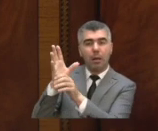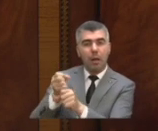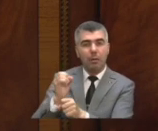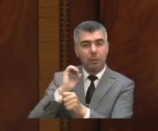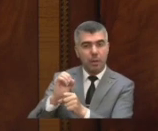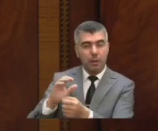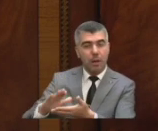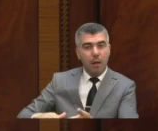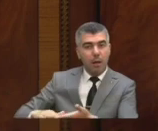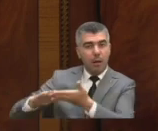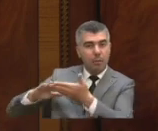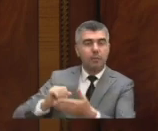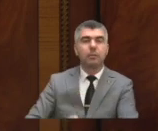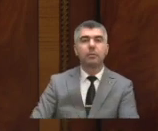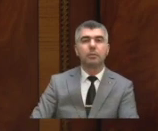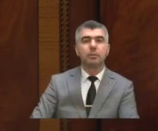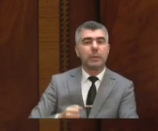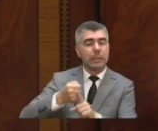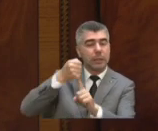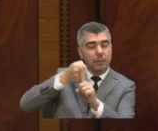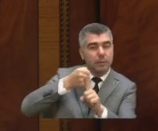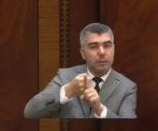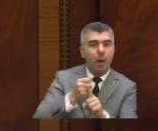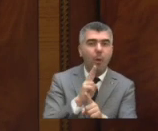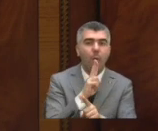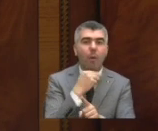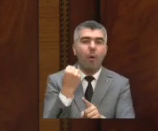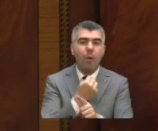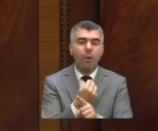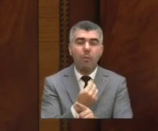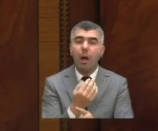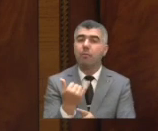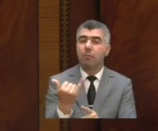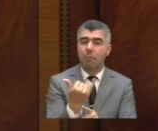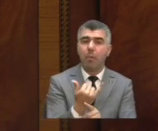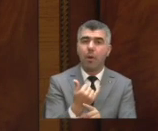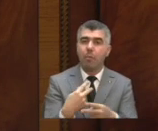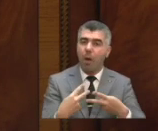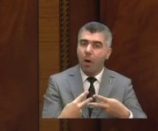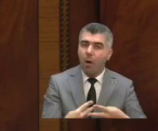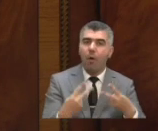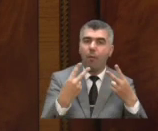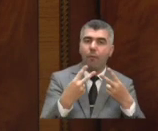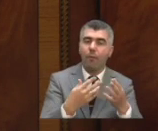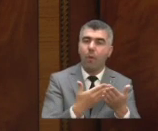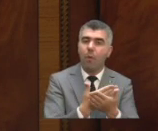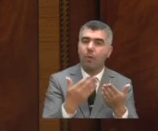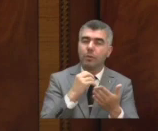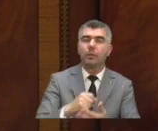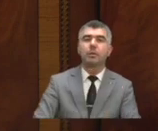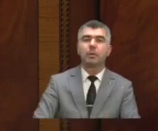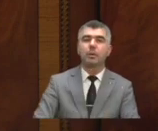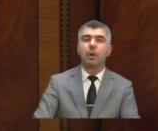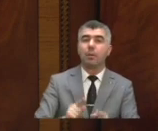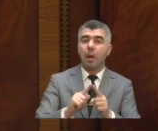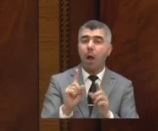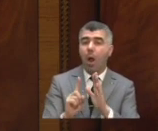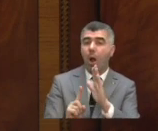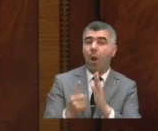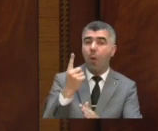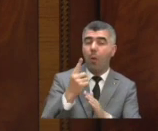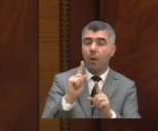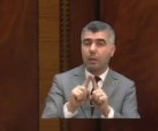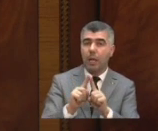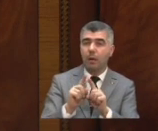الله حيث قطعت الحكومه اشواط كبيره في تنزيل التزاماتها والتي ياتي على راسها